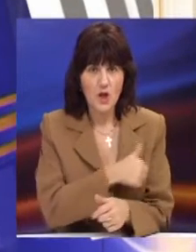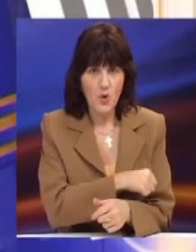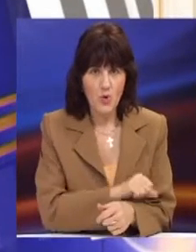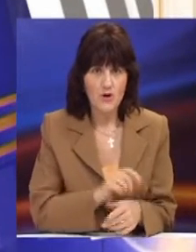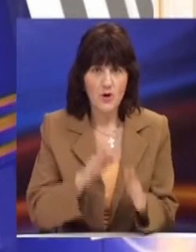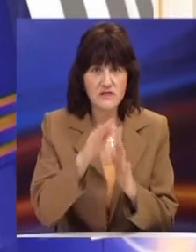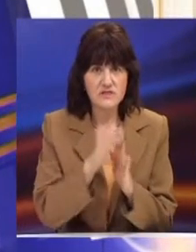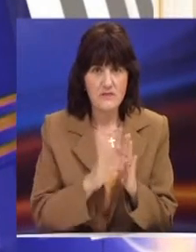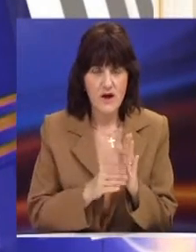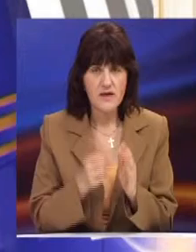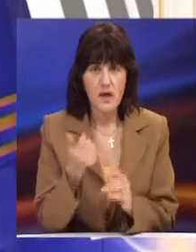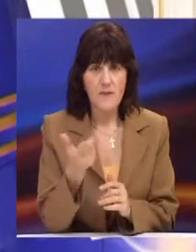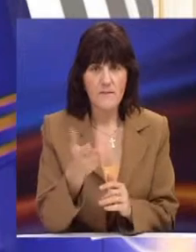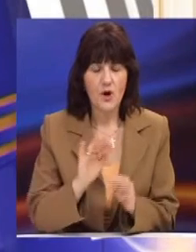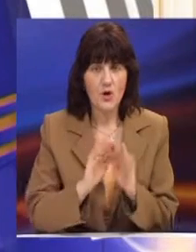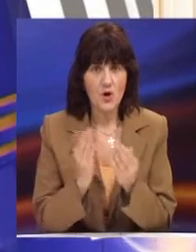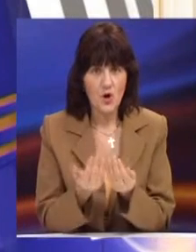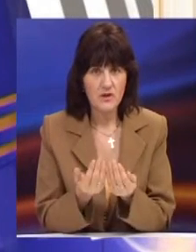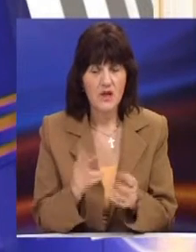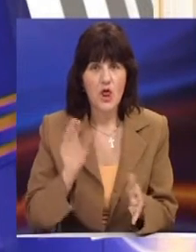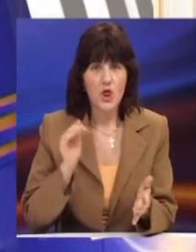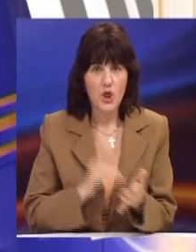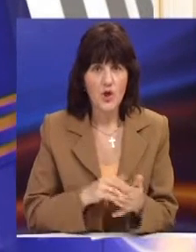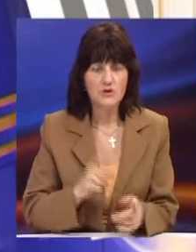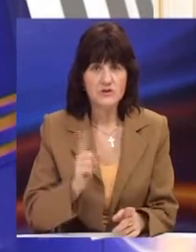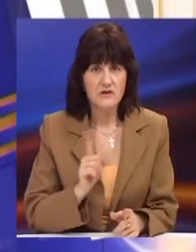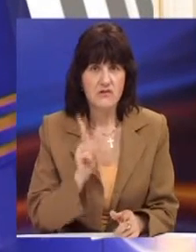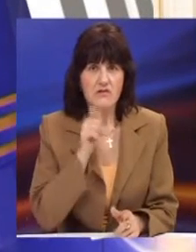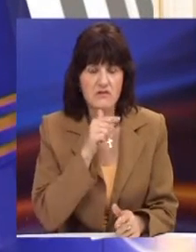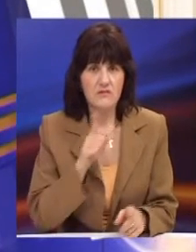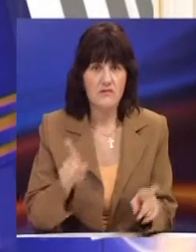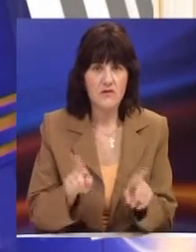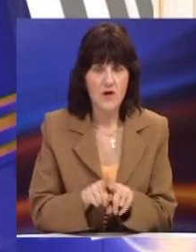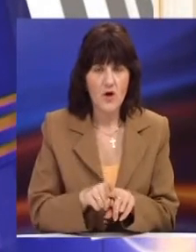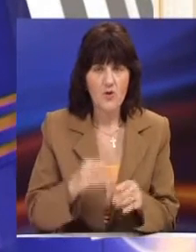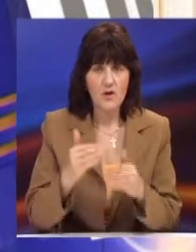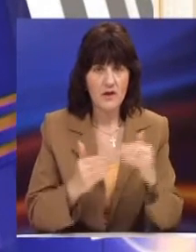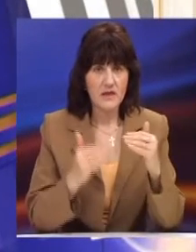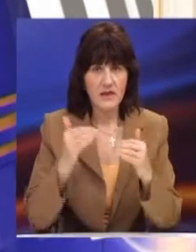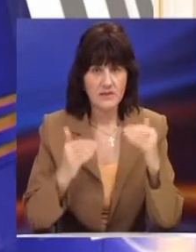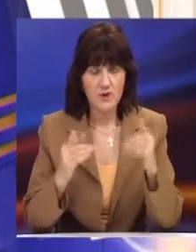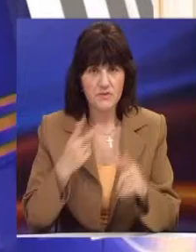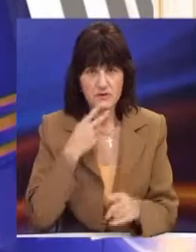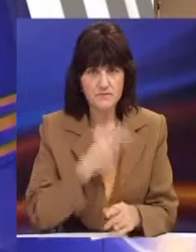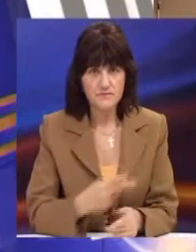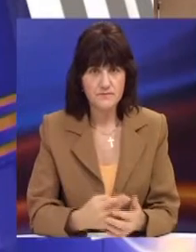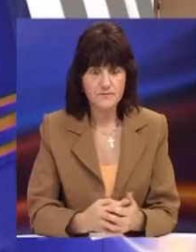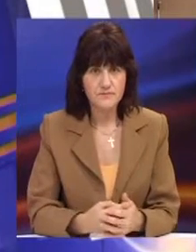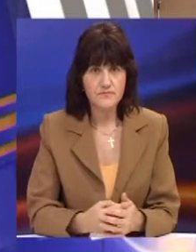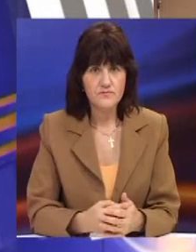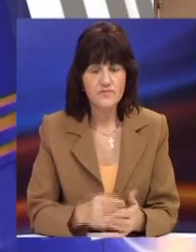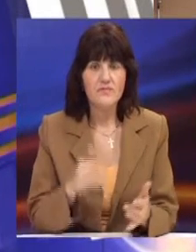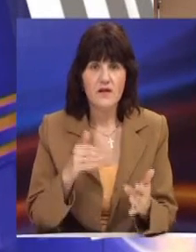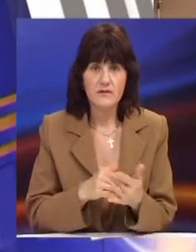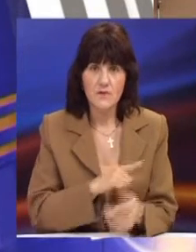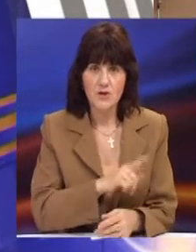godinu smanjuje broj odeljenja, ali još uvek ne u onolikoj meri ukoliko je ta disproporcija izražena.